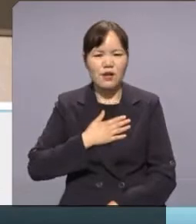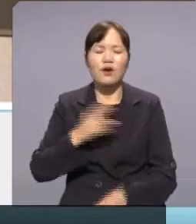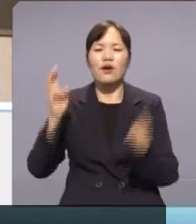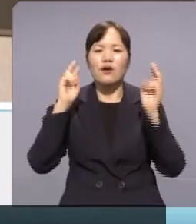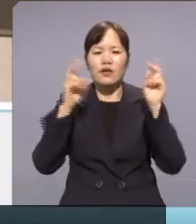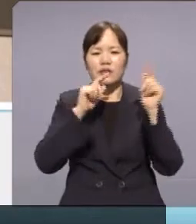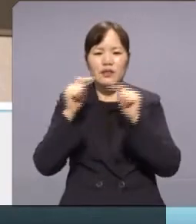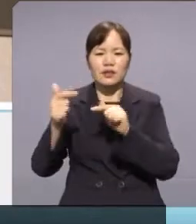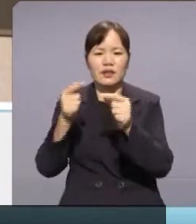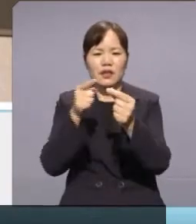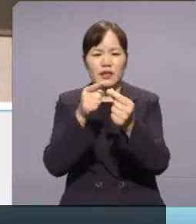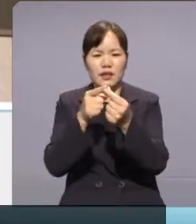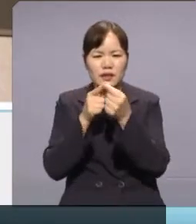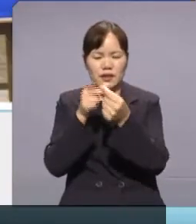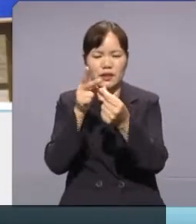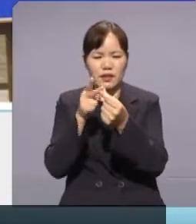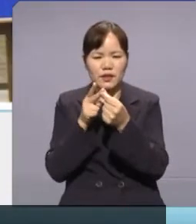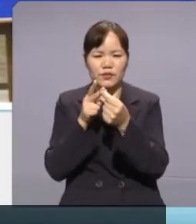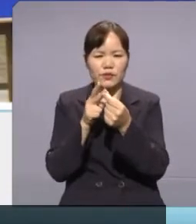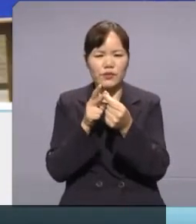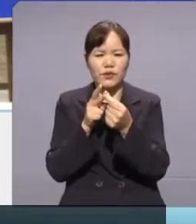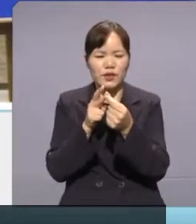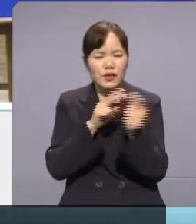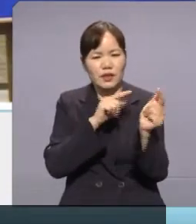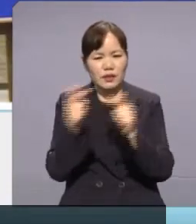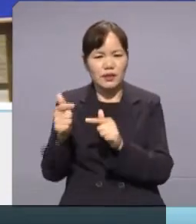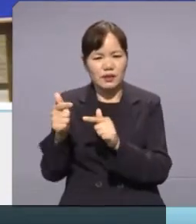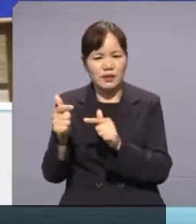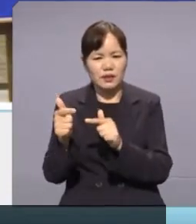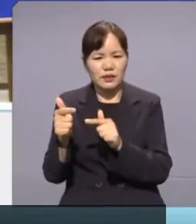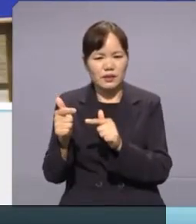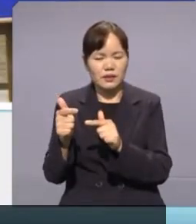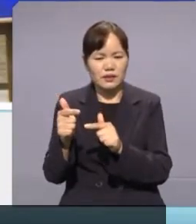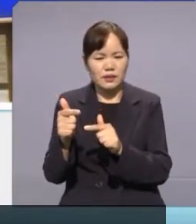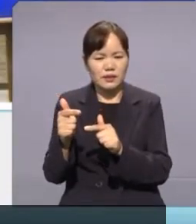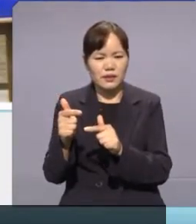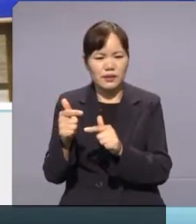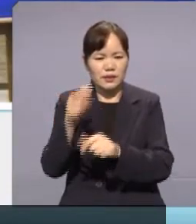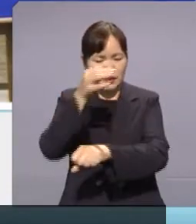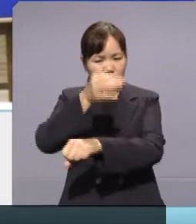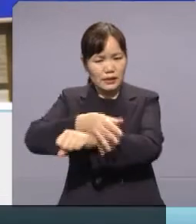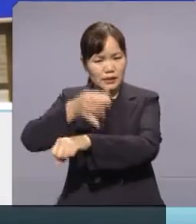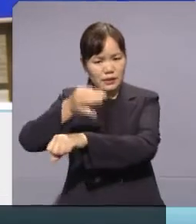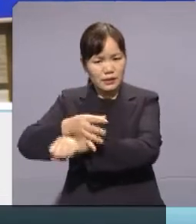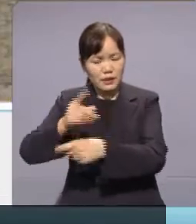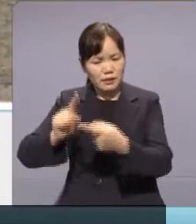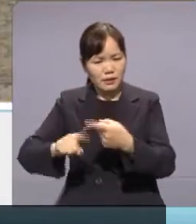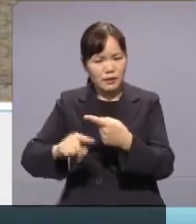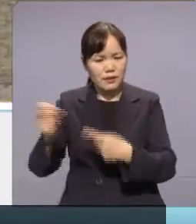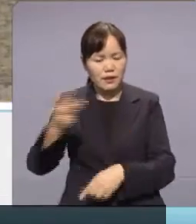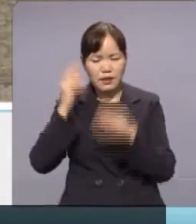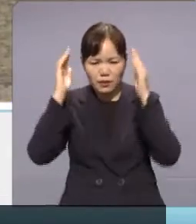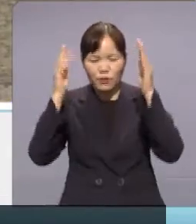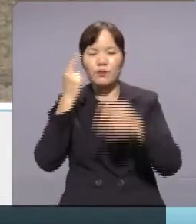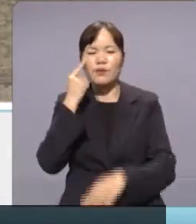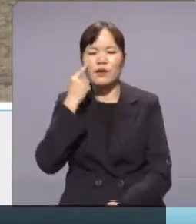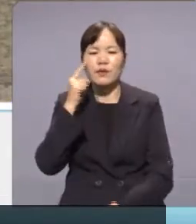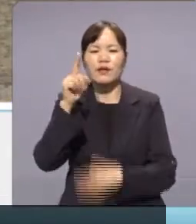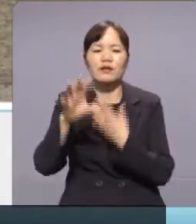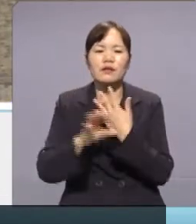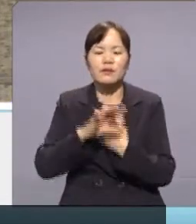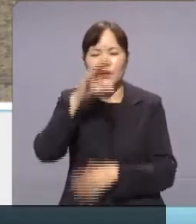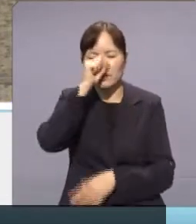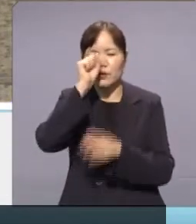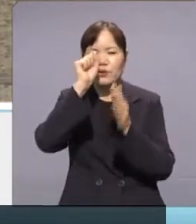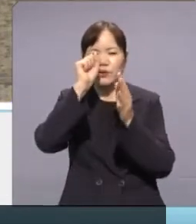그런 업종들을 찾아가시는 가치 투자에 한번 여러분들이 다시 한번 공부를 해보시면 좋은 시기가